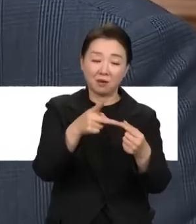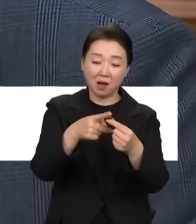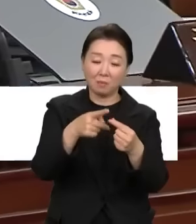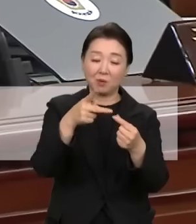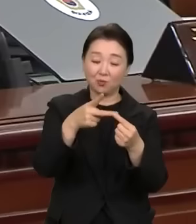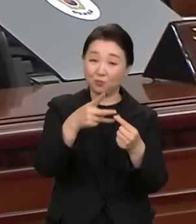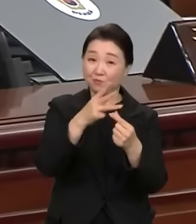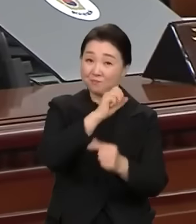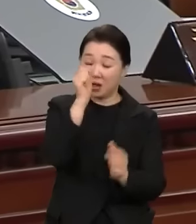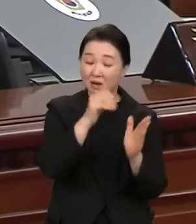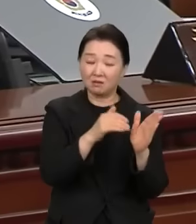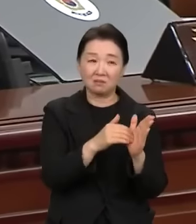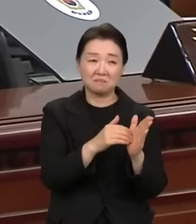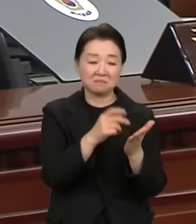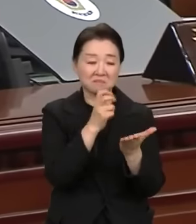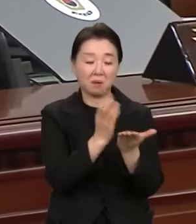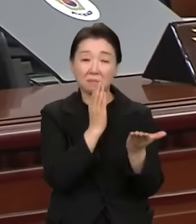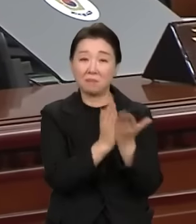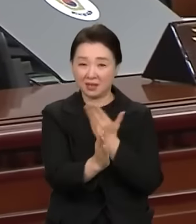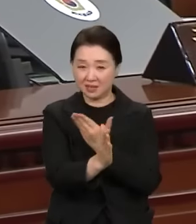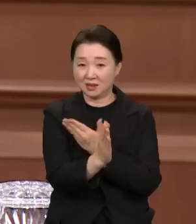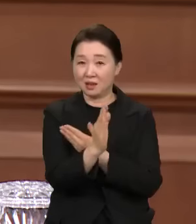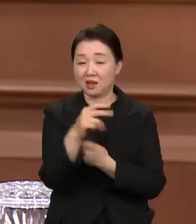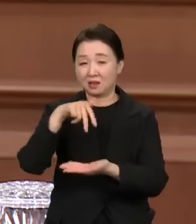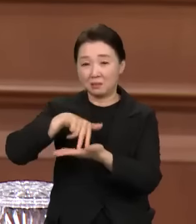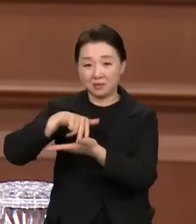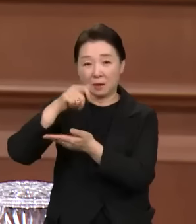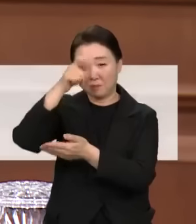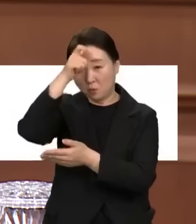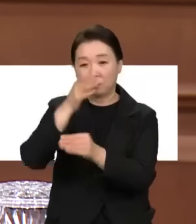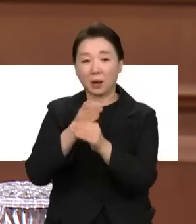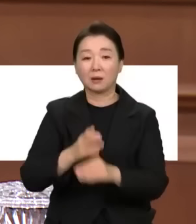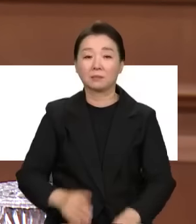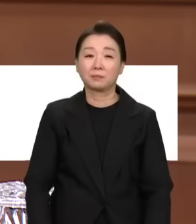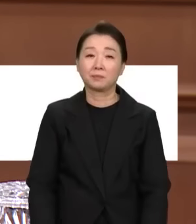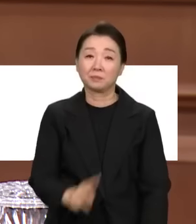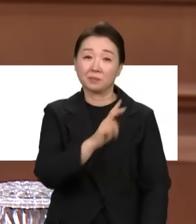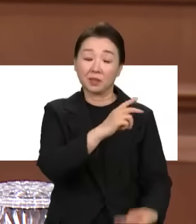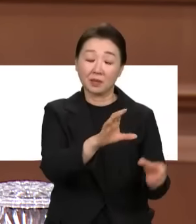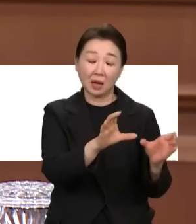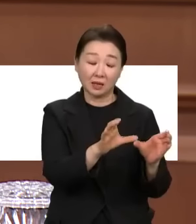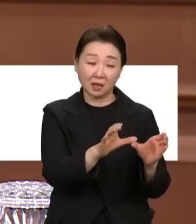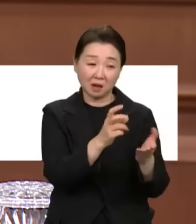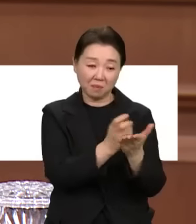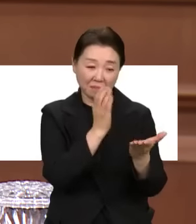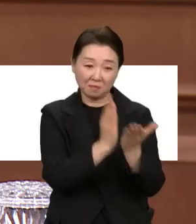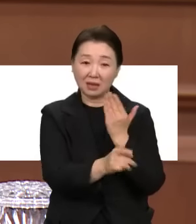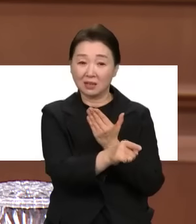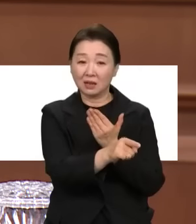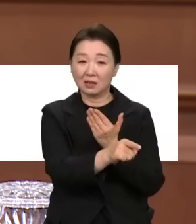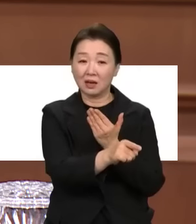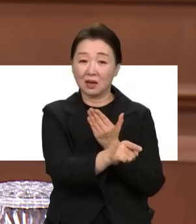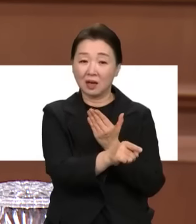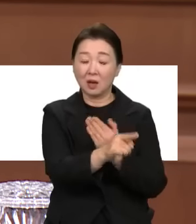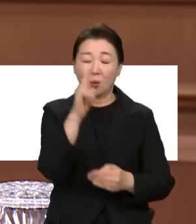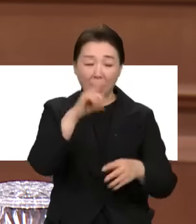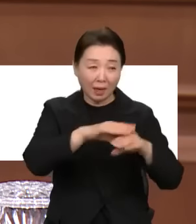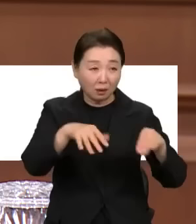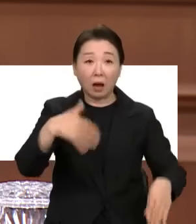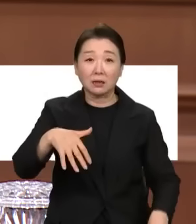특검법은 위헌성이 명백하다고 주장했습니다. 야당이 그 위헌성이 조금도 해소되지 않은